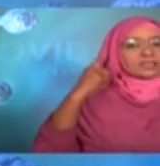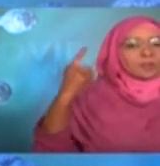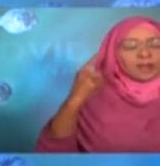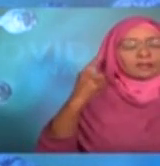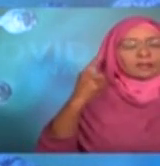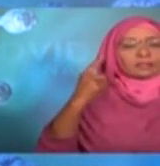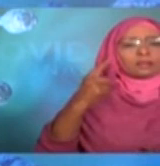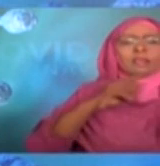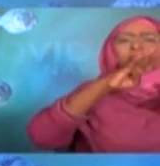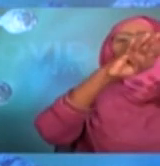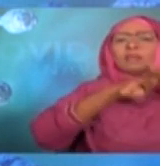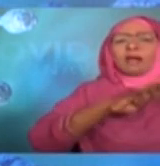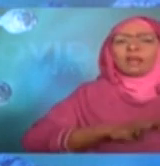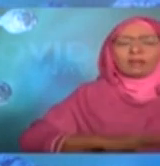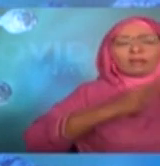التقارير.